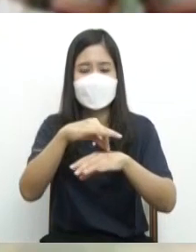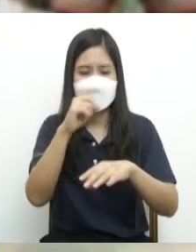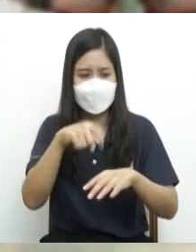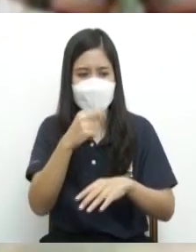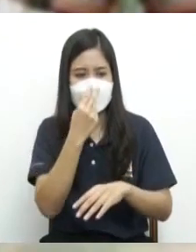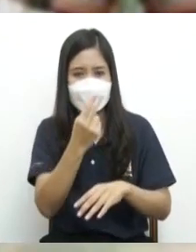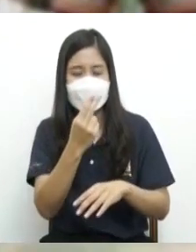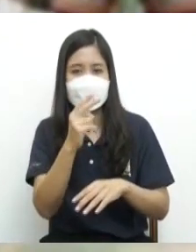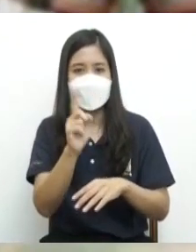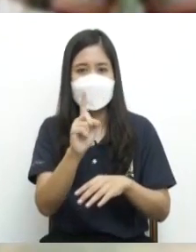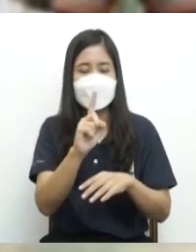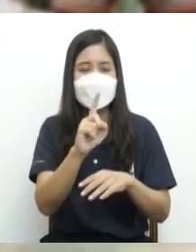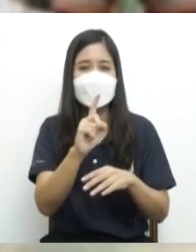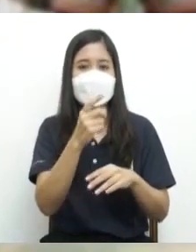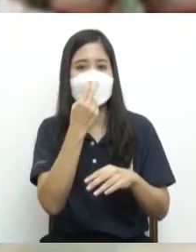องและเบอร์อื่นๆว่า